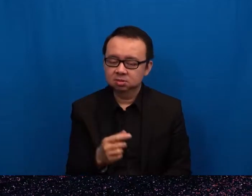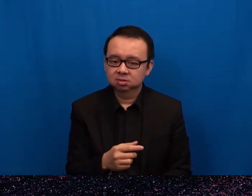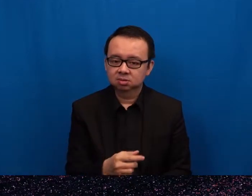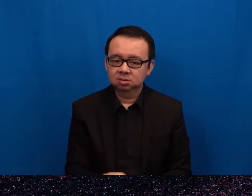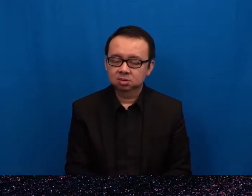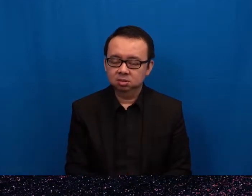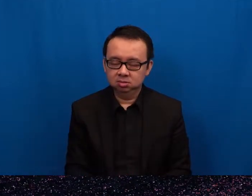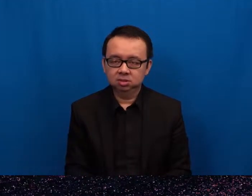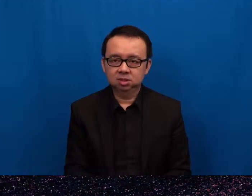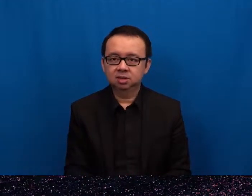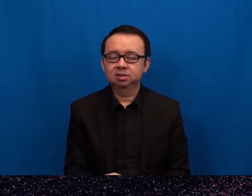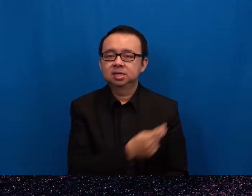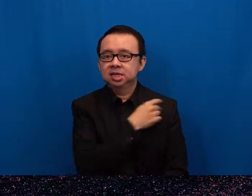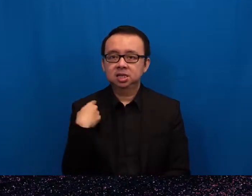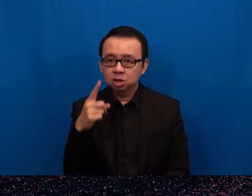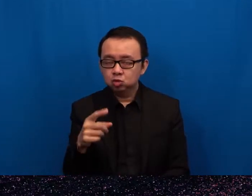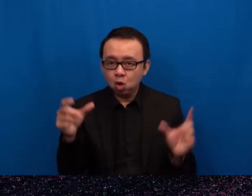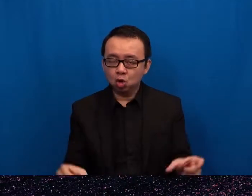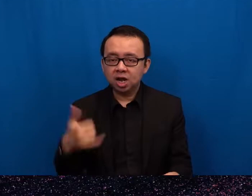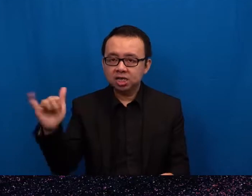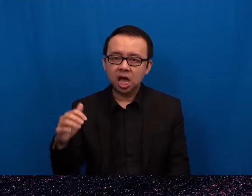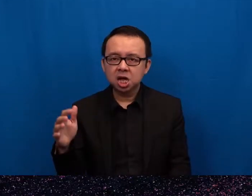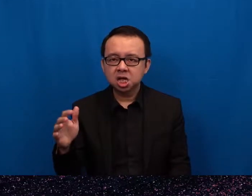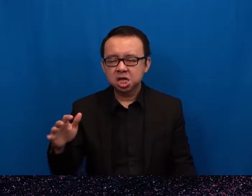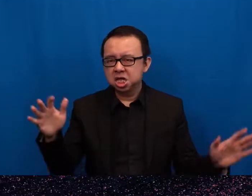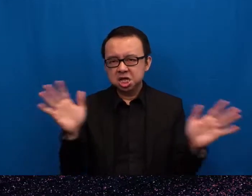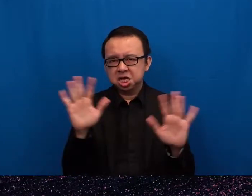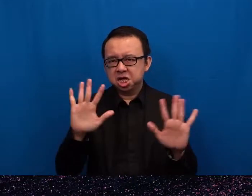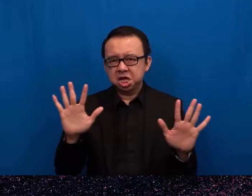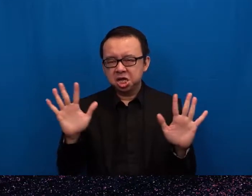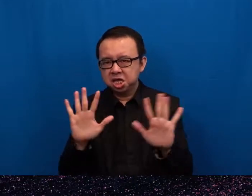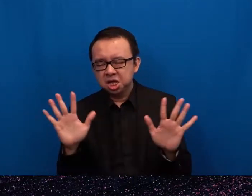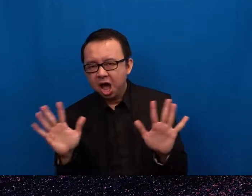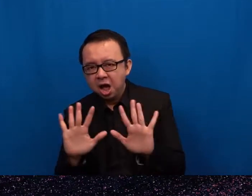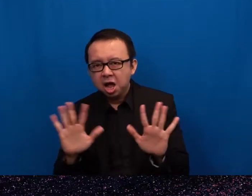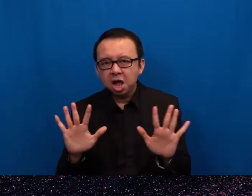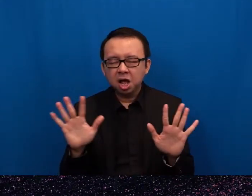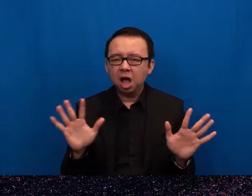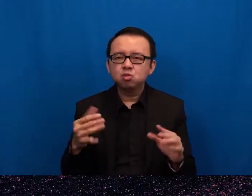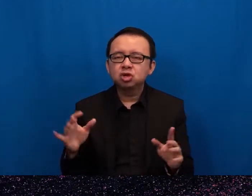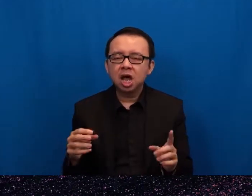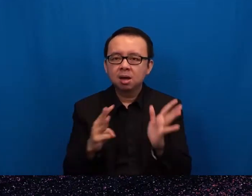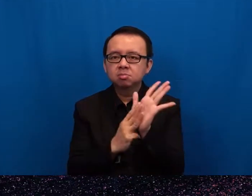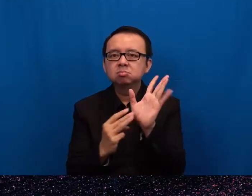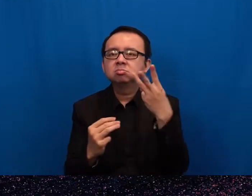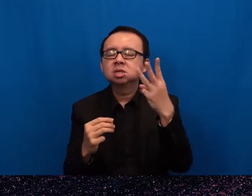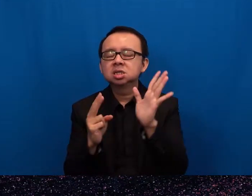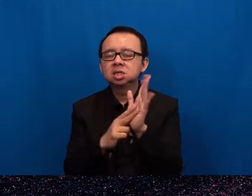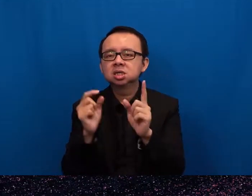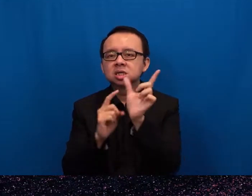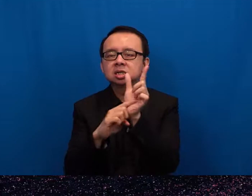Kita tidak mudah menyerah. Makanya Paulus itu tidak ajak sembarang orang waktu dia pergi dalam missionary